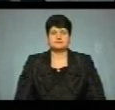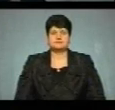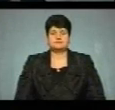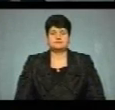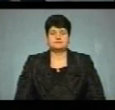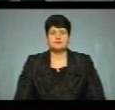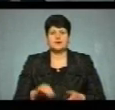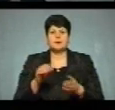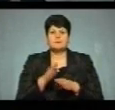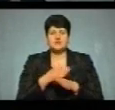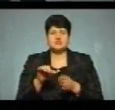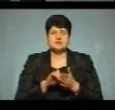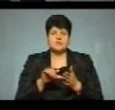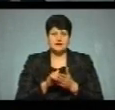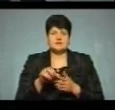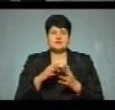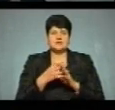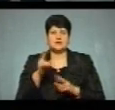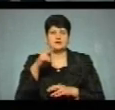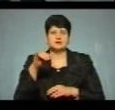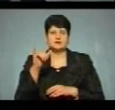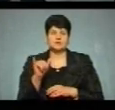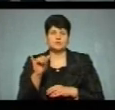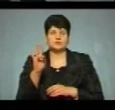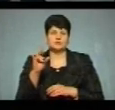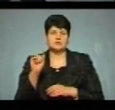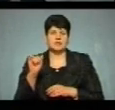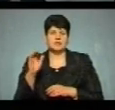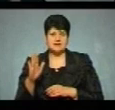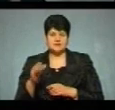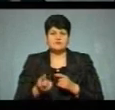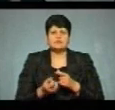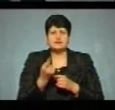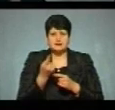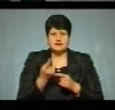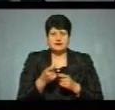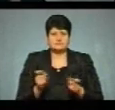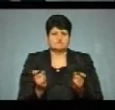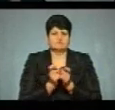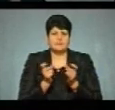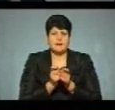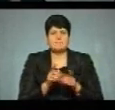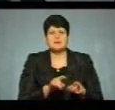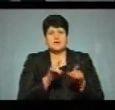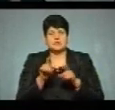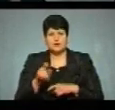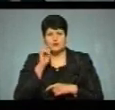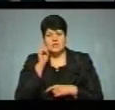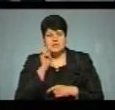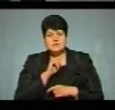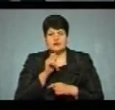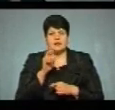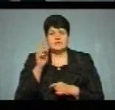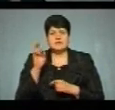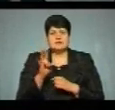Між членами релігійної громади села Дунаїв Кременецького району виник конфлікт після рішення перейти з Української православної церкви Московського патріархату